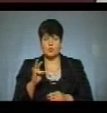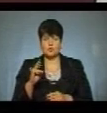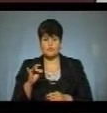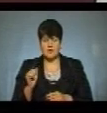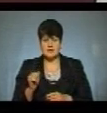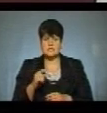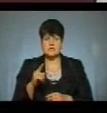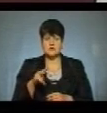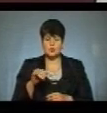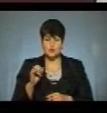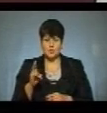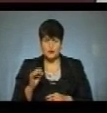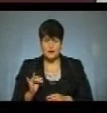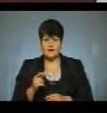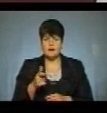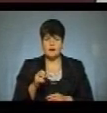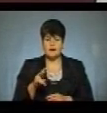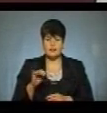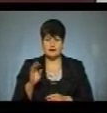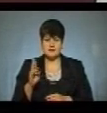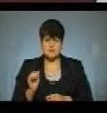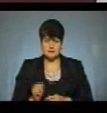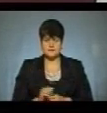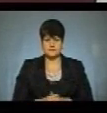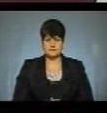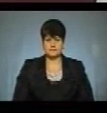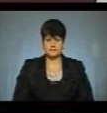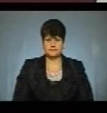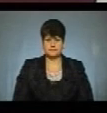та Злуки. Сьогодні на місці аварії побувала наша знімальна група.